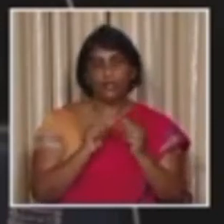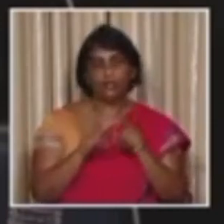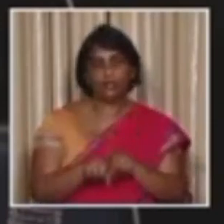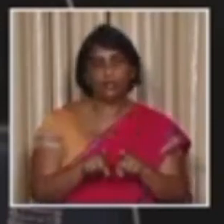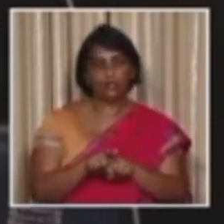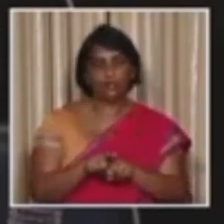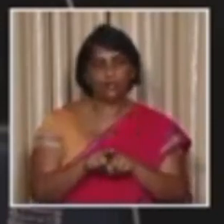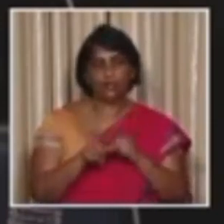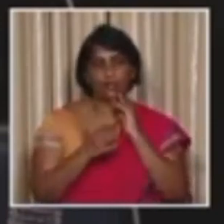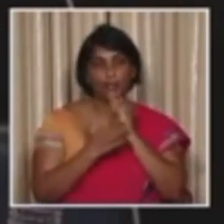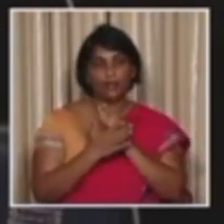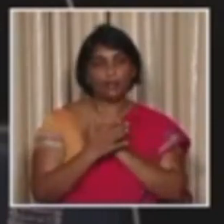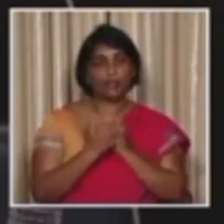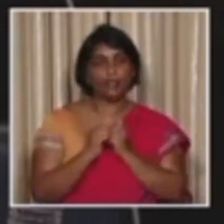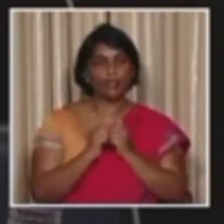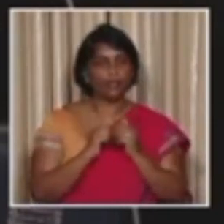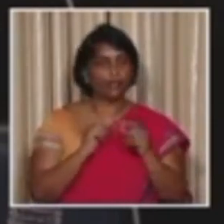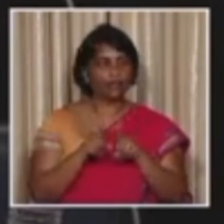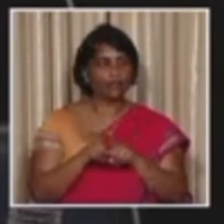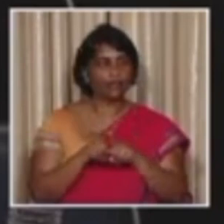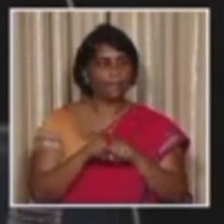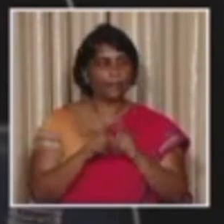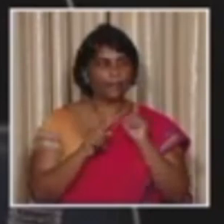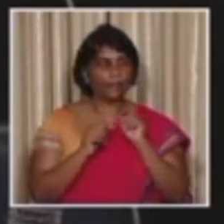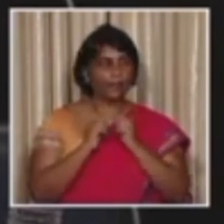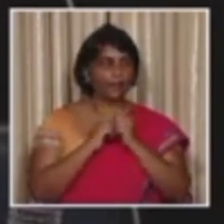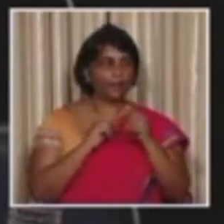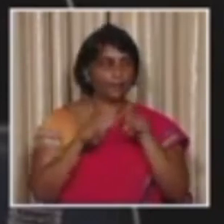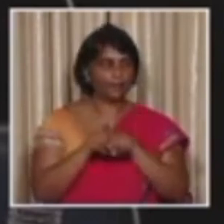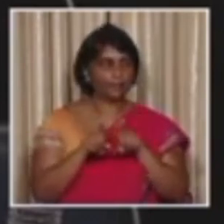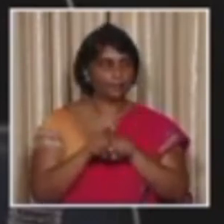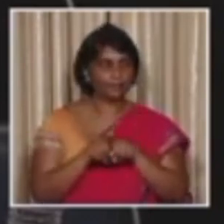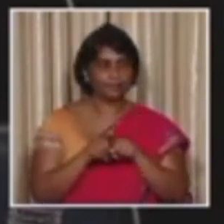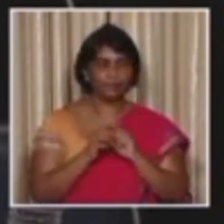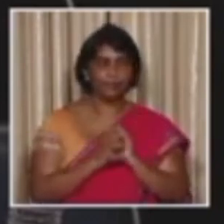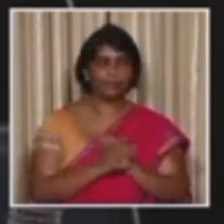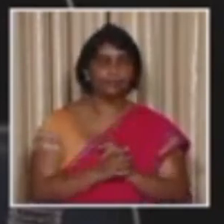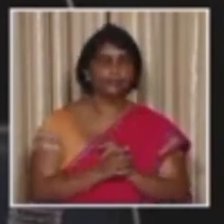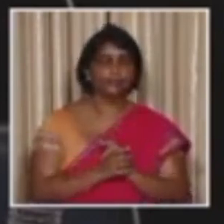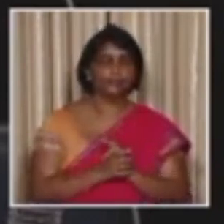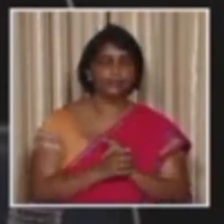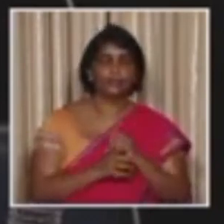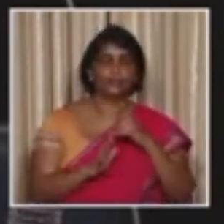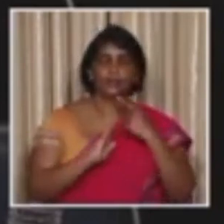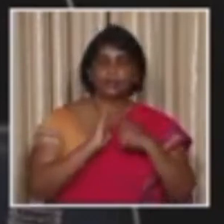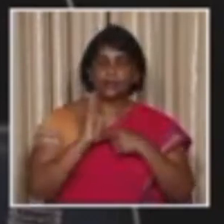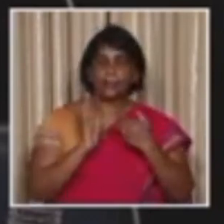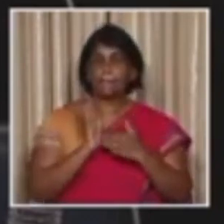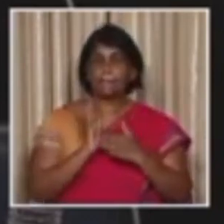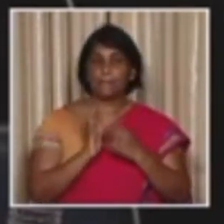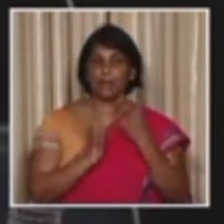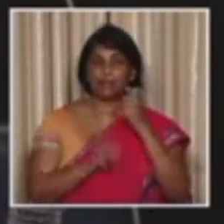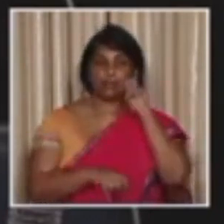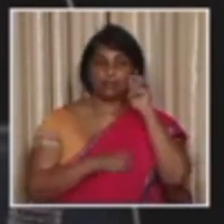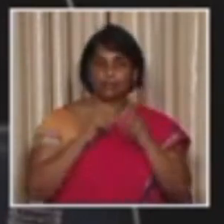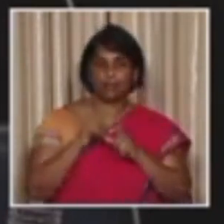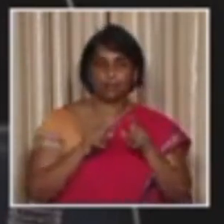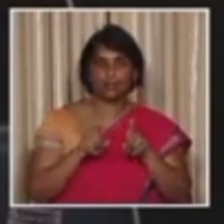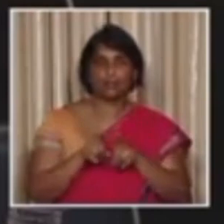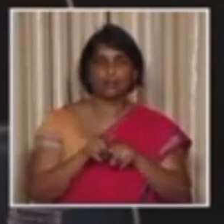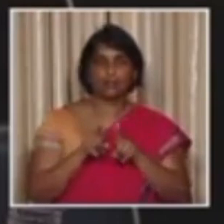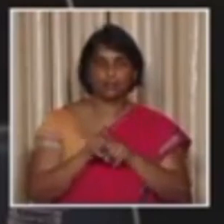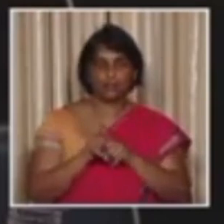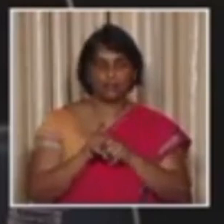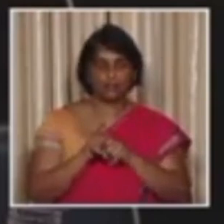தேவைகள் இருக்கிறது. அந்த நாட்டில் 2 மில்லியனுக்கு மேற்பட்ட மக்கள் இன்று அகதிகளாக இருக்கிறார்கள். 1 மில்லியனுக்கு